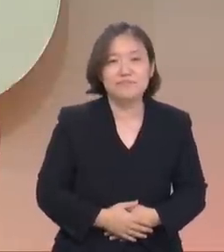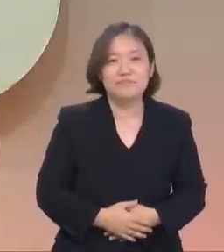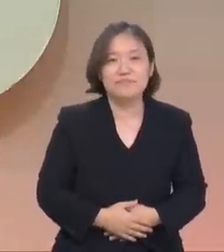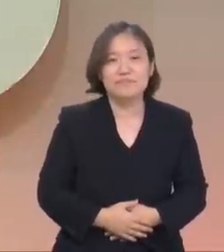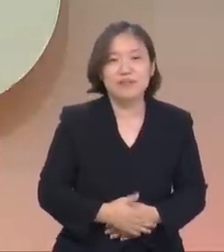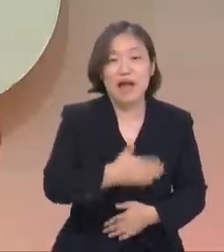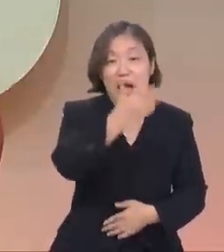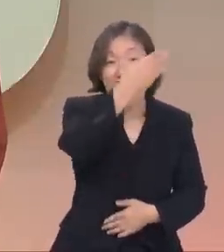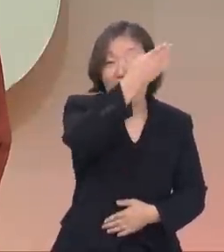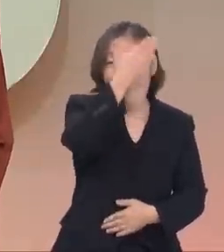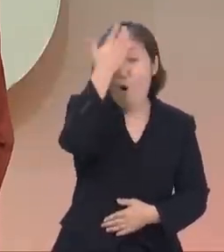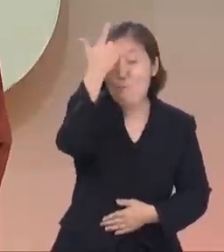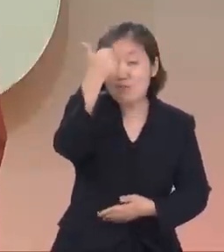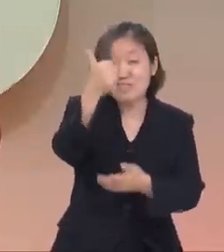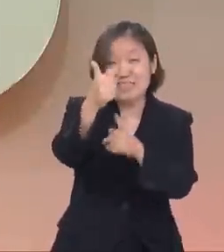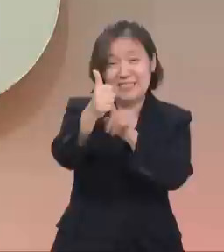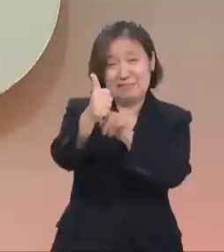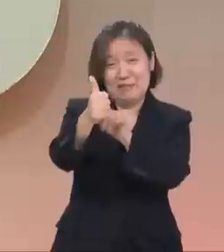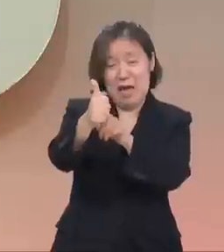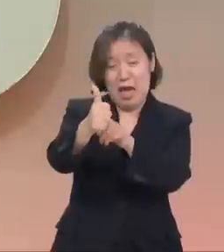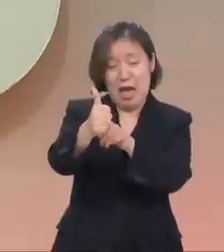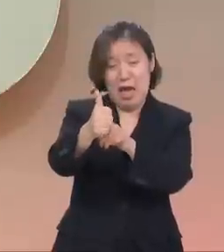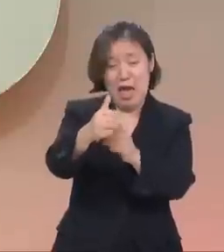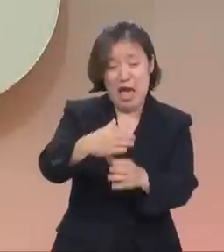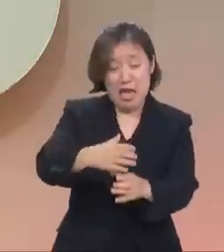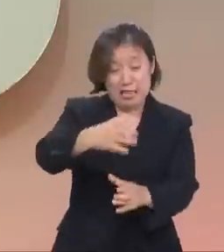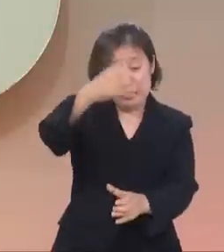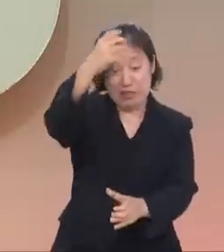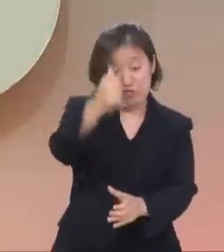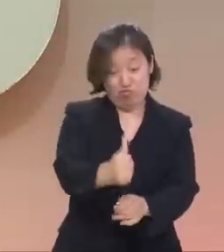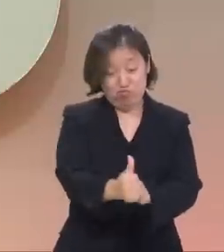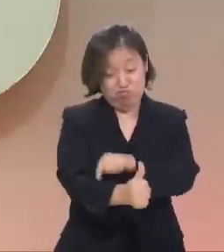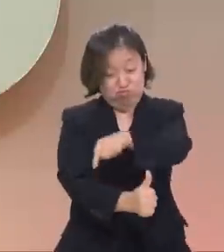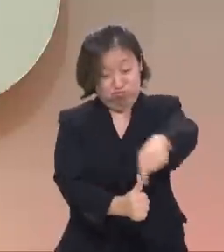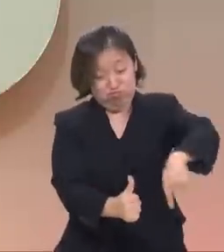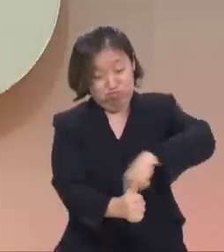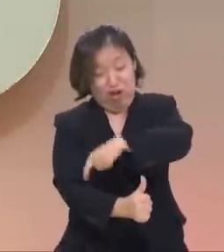그 젊은 스님이 기둥에 묶여서 그